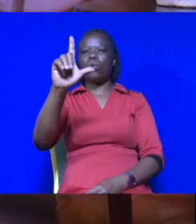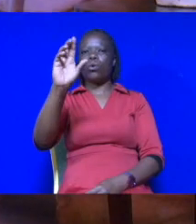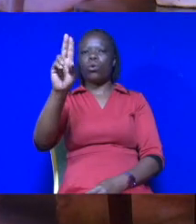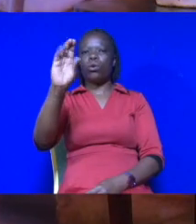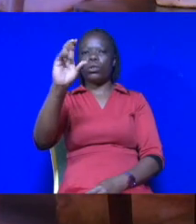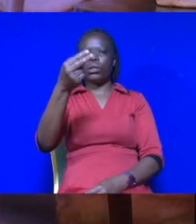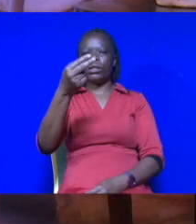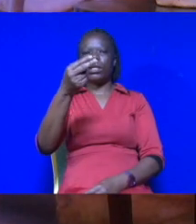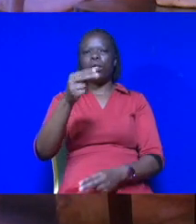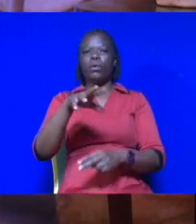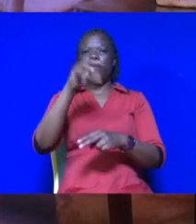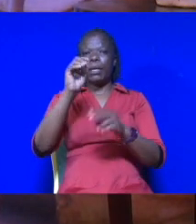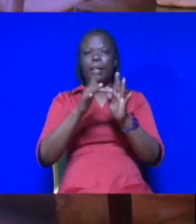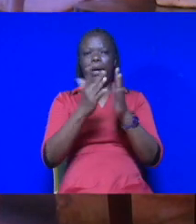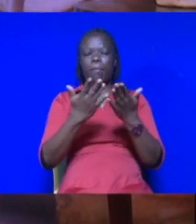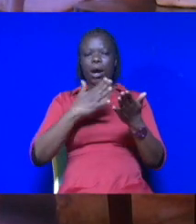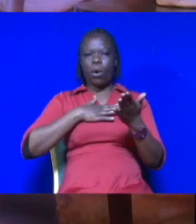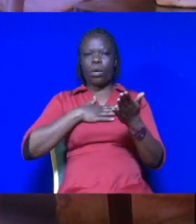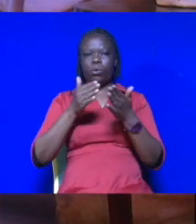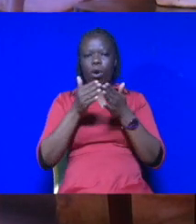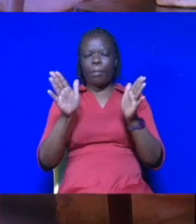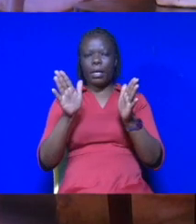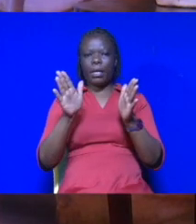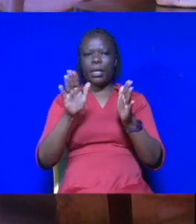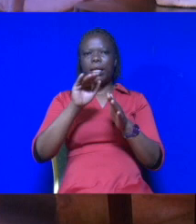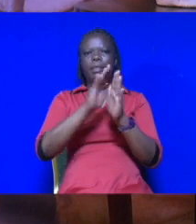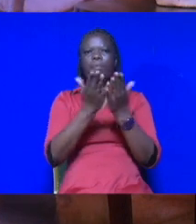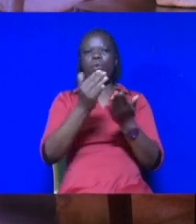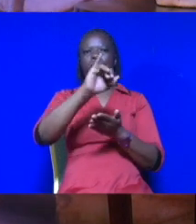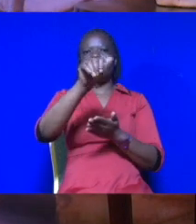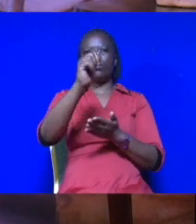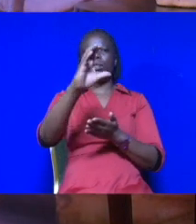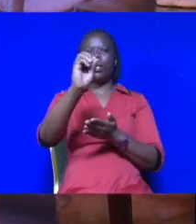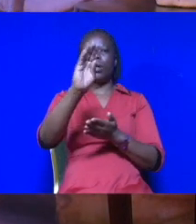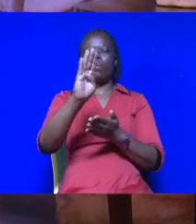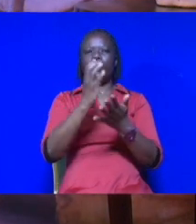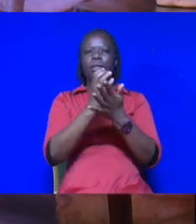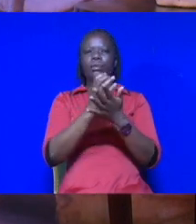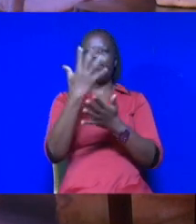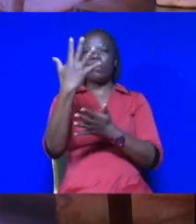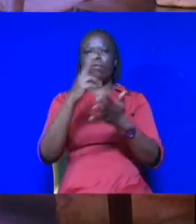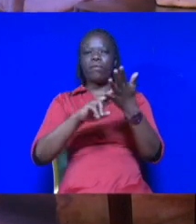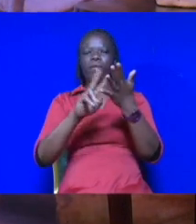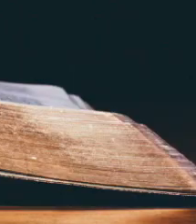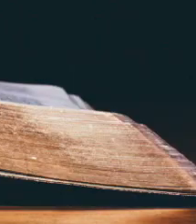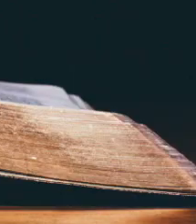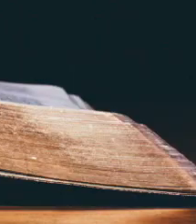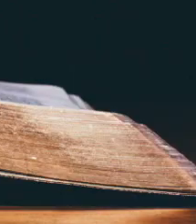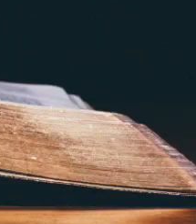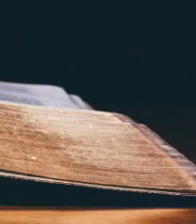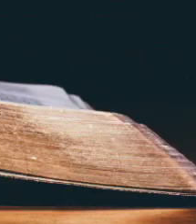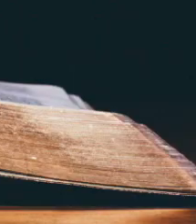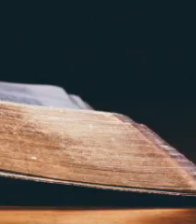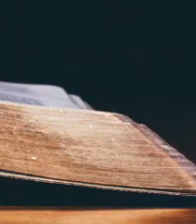Biblia yetu. Waraka wa Yakobo 5:7. Inasema, "Kwa